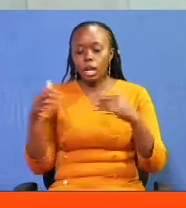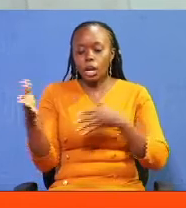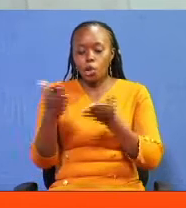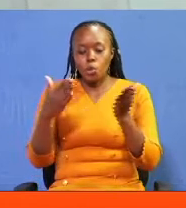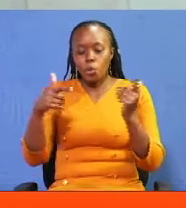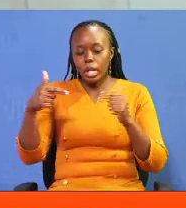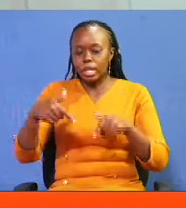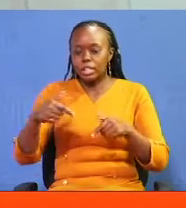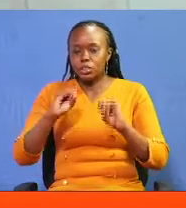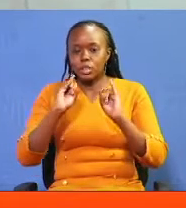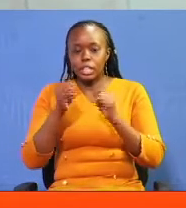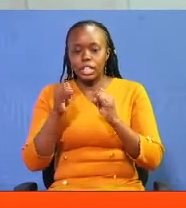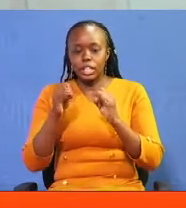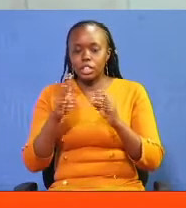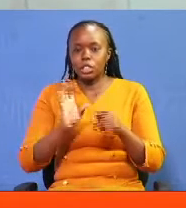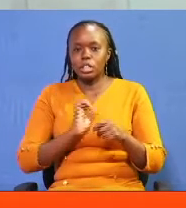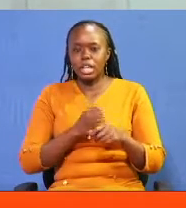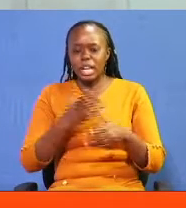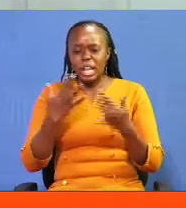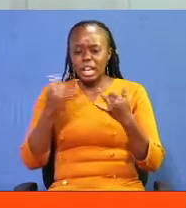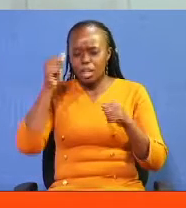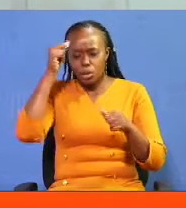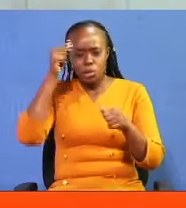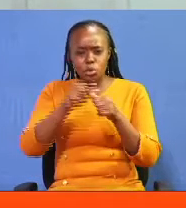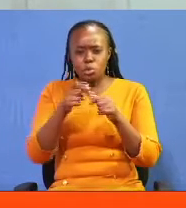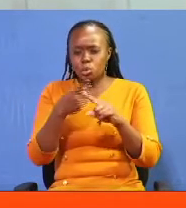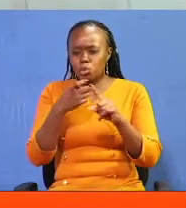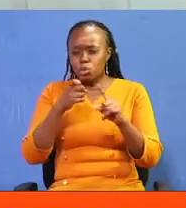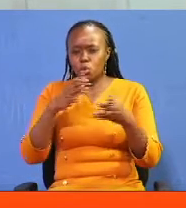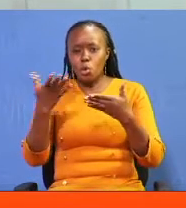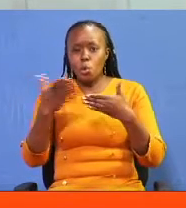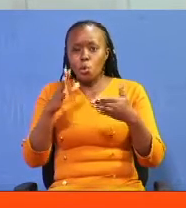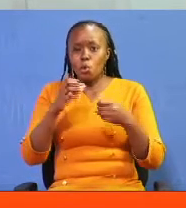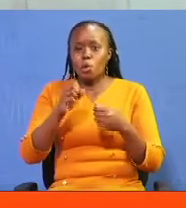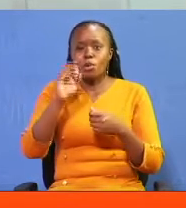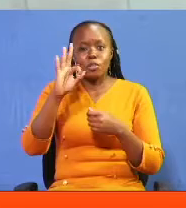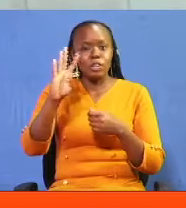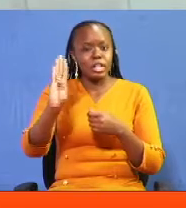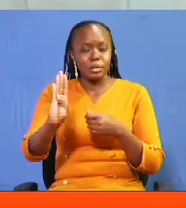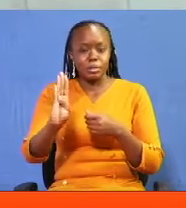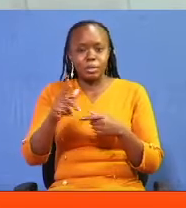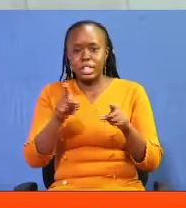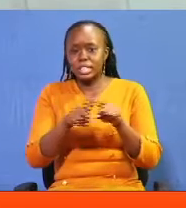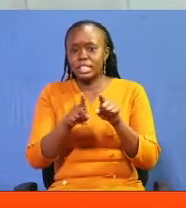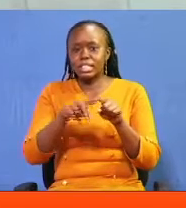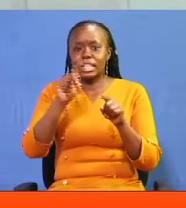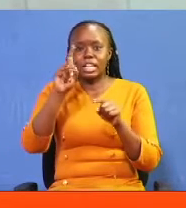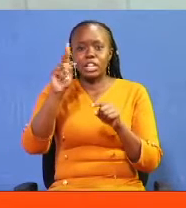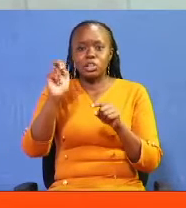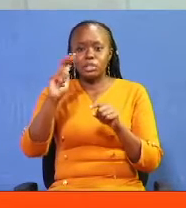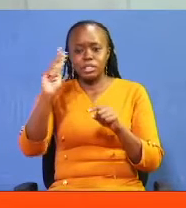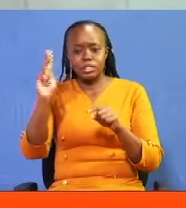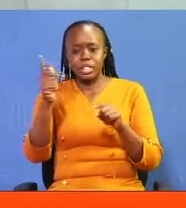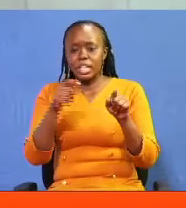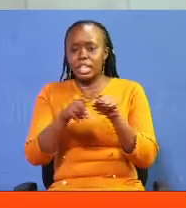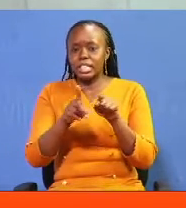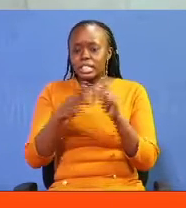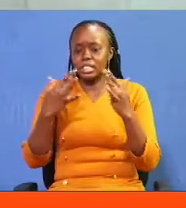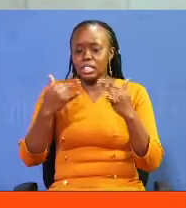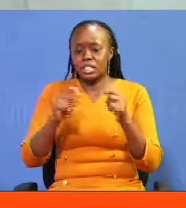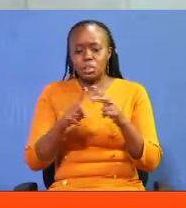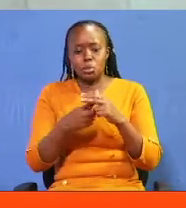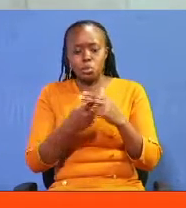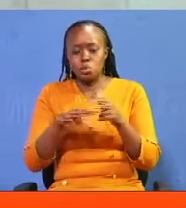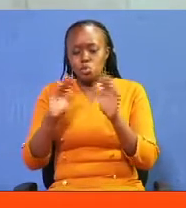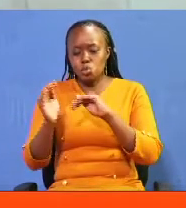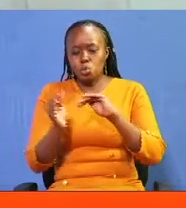rasmi kwa taarifa zetu. Kumbuka matangazo haya yanakujia mubashara kupitia mtandao wetu wa kijamii wa Facebook @KUTV Kenya. Na tunalikunjua jamvi la mizizi